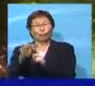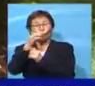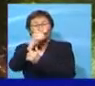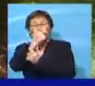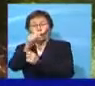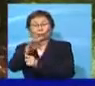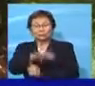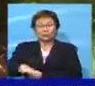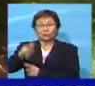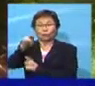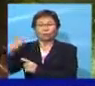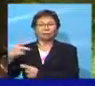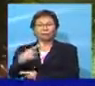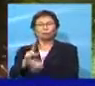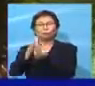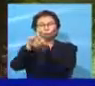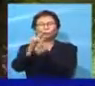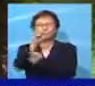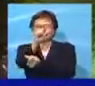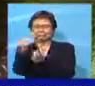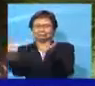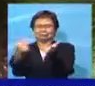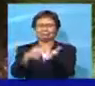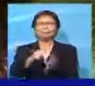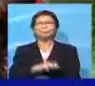Lumpur. Kita jumpa sebentar lagi.